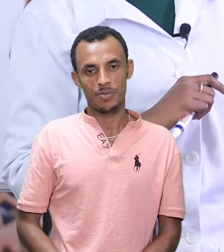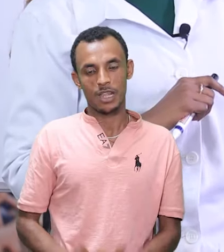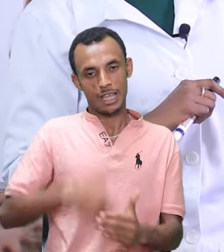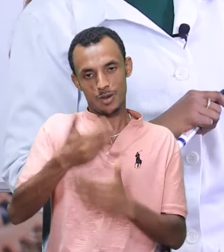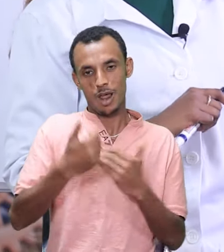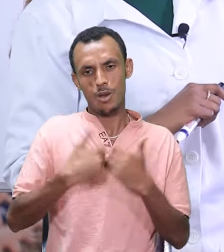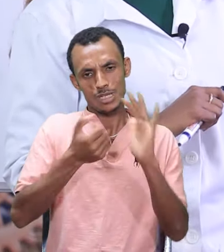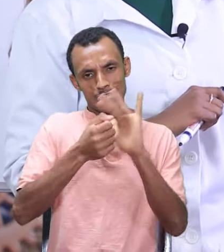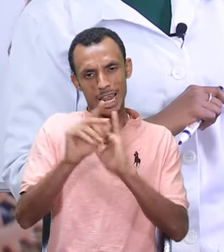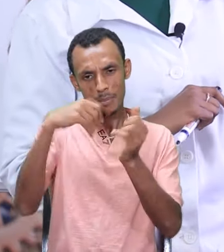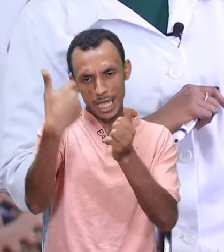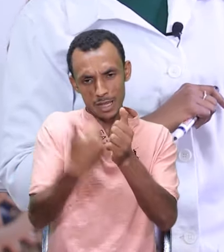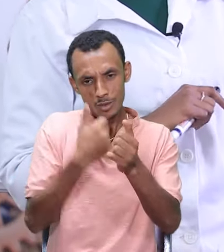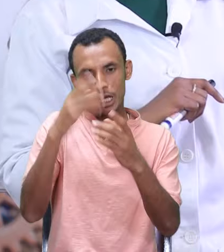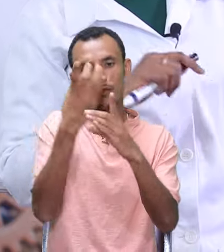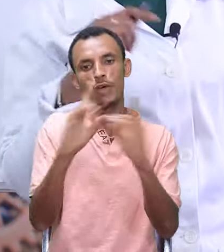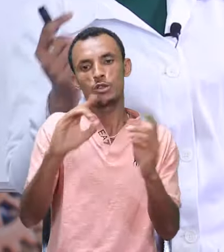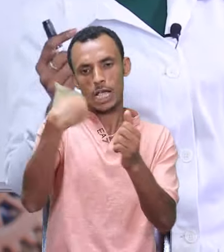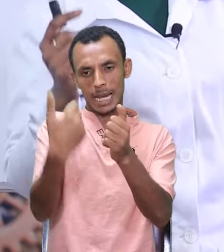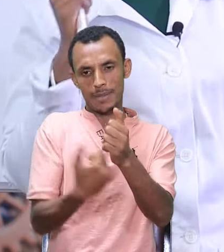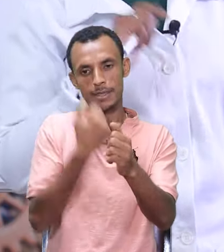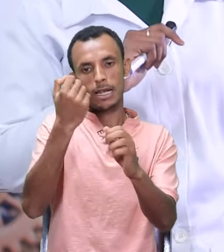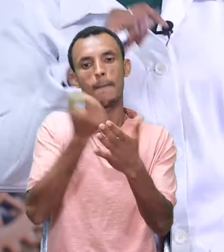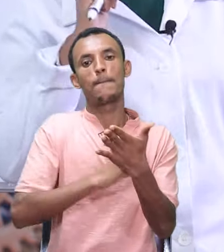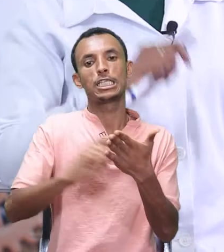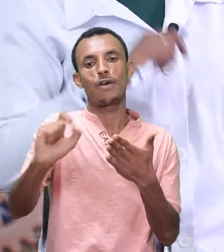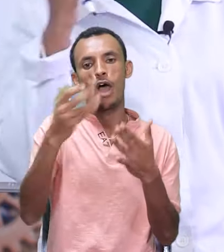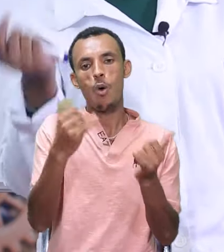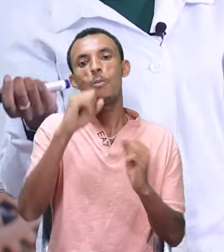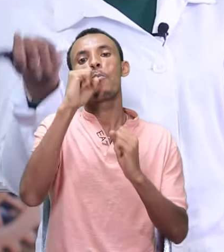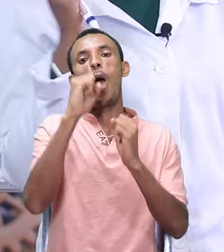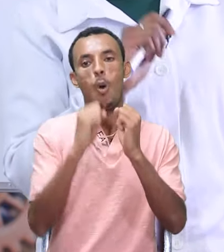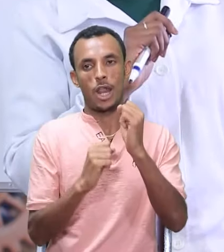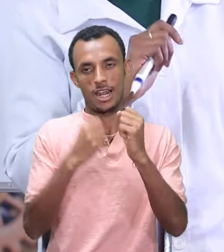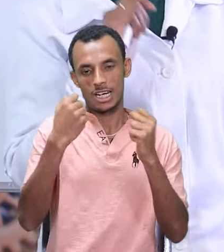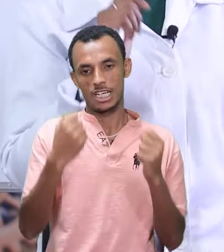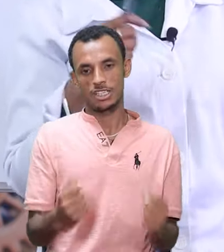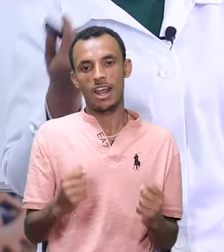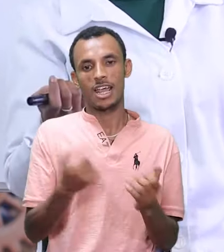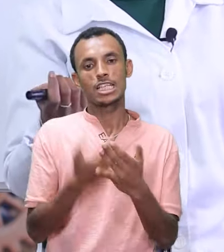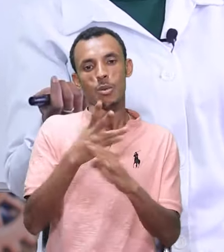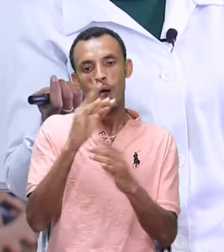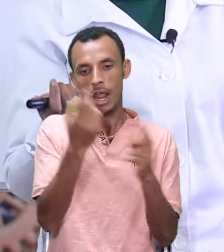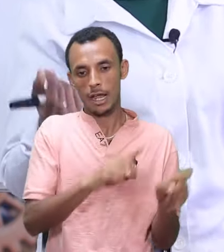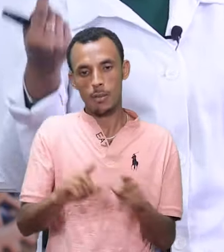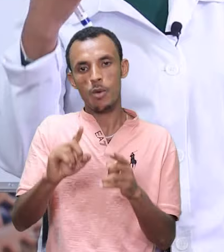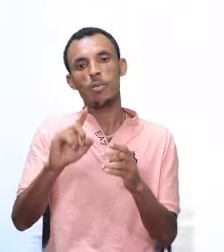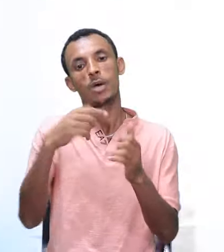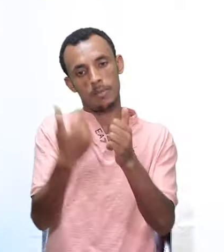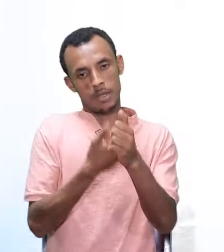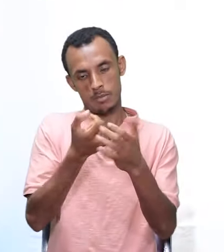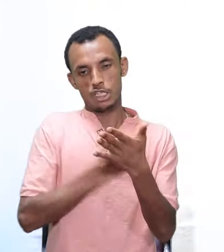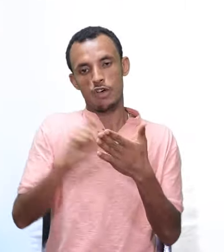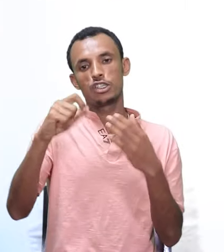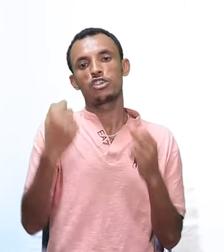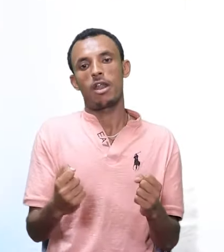ቀጥሎ ያለው ምሳሌ የሚከተሉትን ክፍልፋዮች በቀደም ተከተል ጻፉ አሁን ማወዳደር ከቻለን ከዚህ በኋላ ደግሞ በቀደም ተከተል መጻፍ እንችላለን